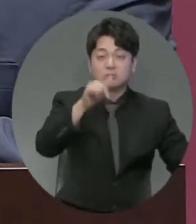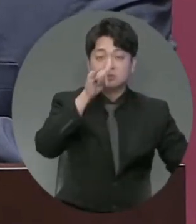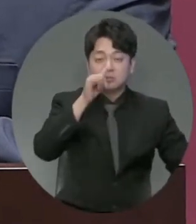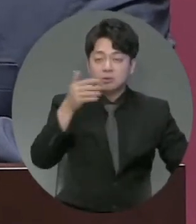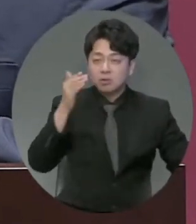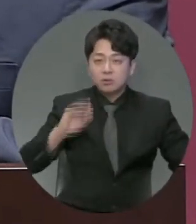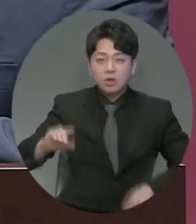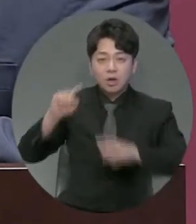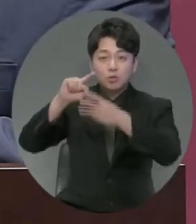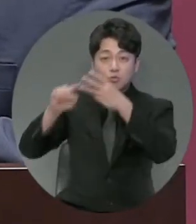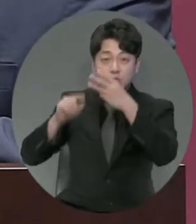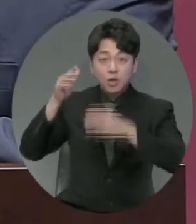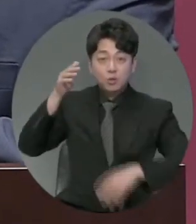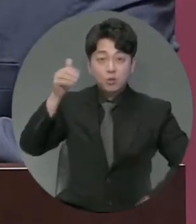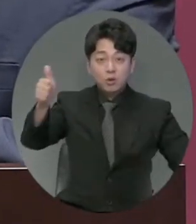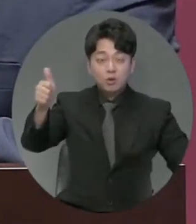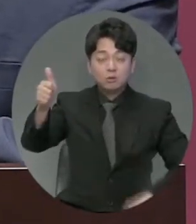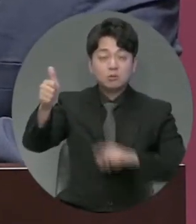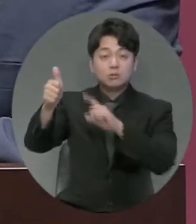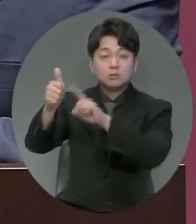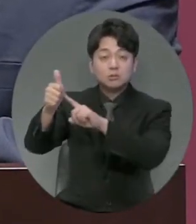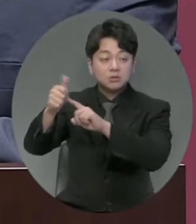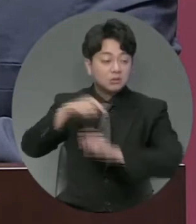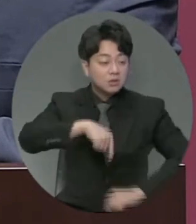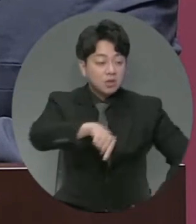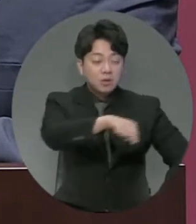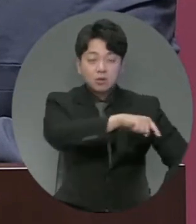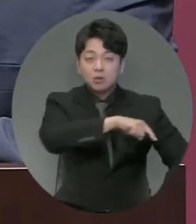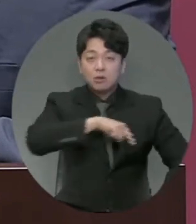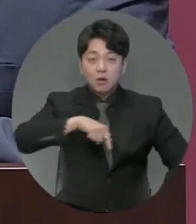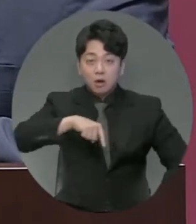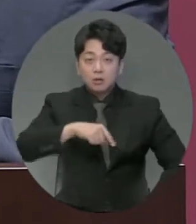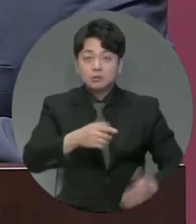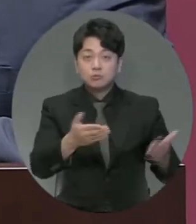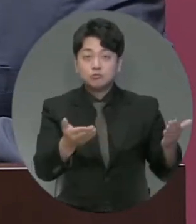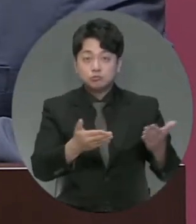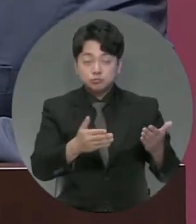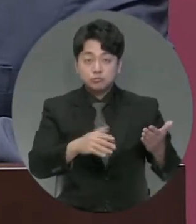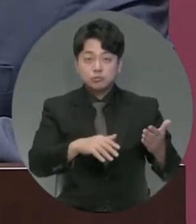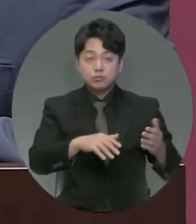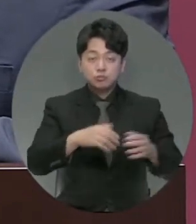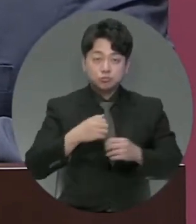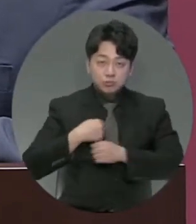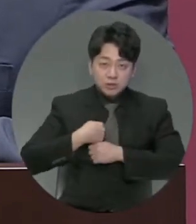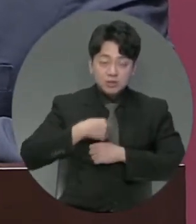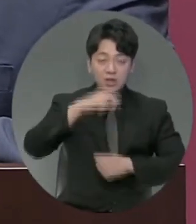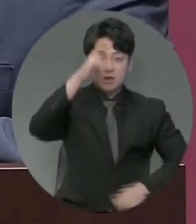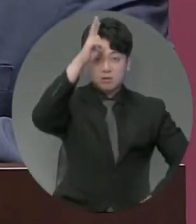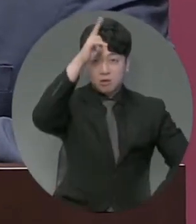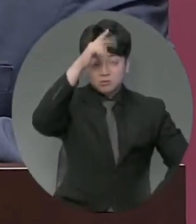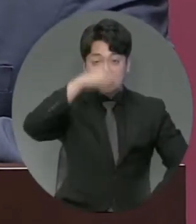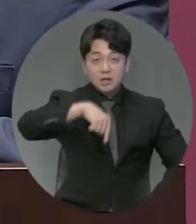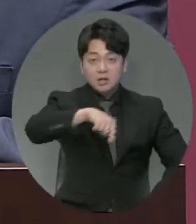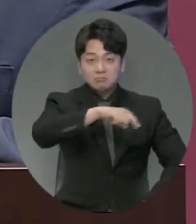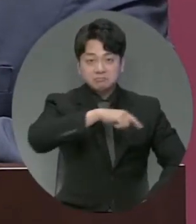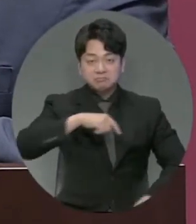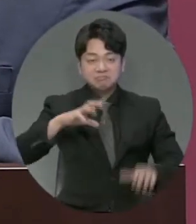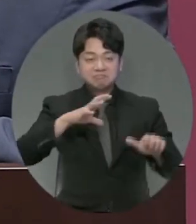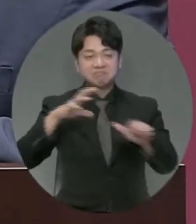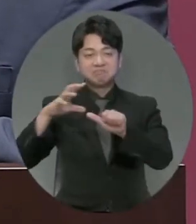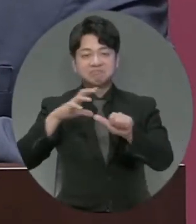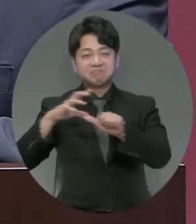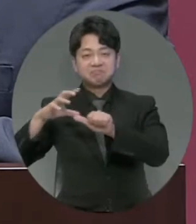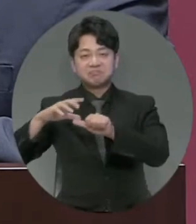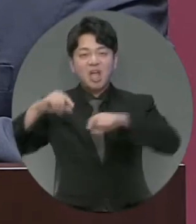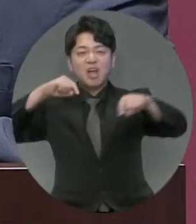정부는 이러한 제복 입은 군인, 경찰, 해양경찰을 정쟁의 소용돌이로